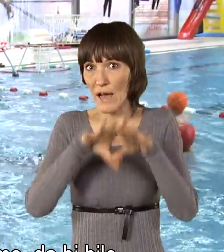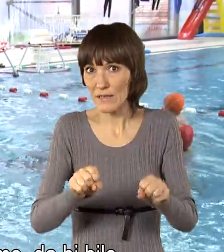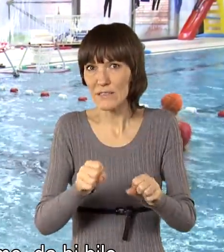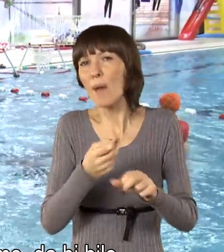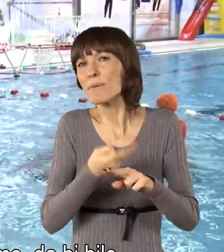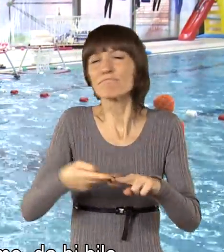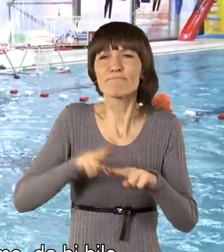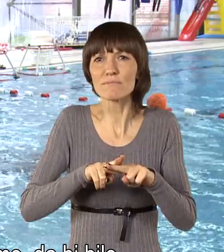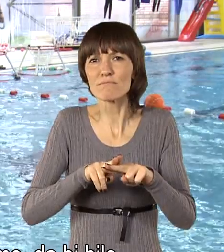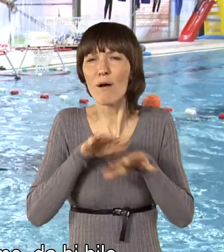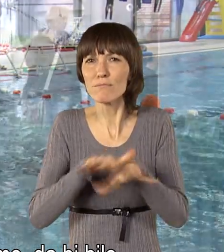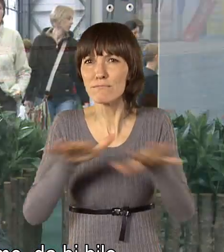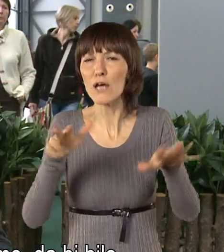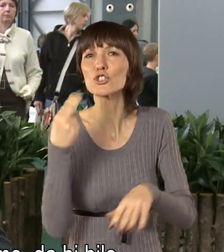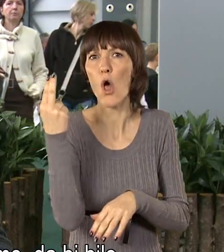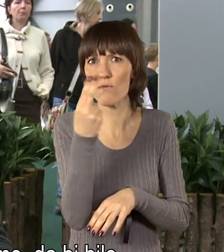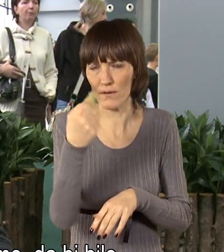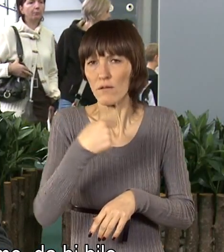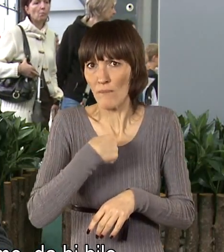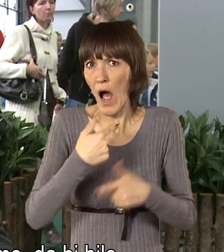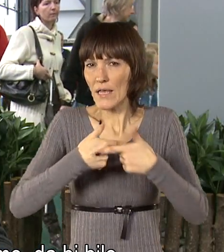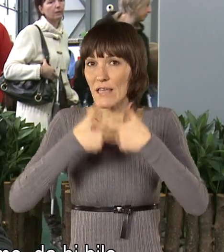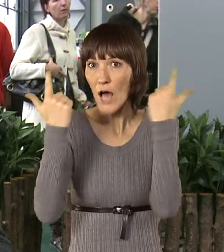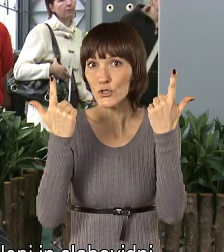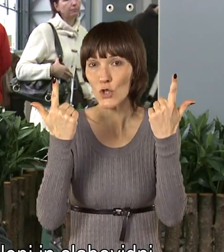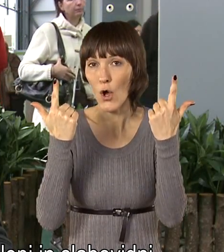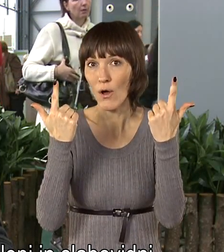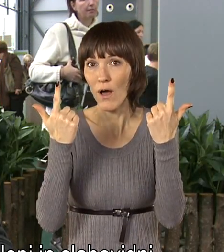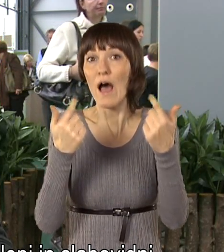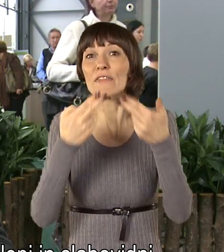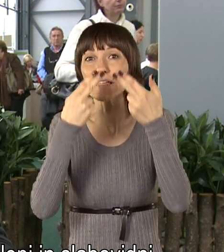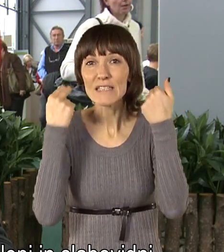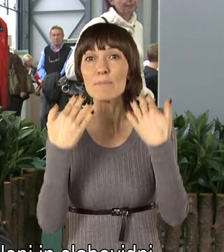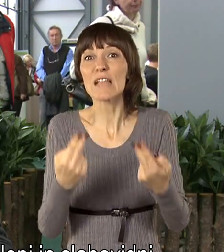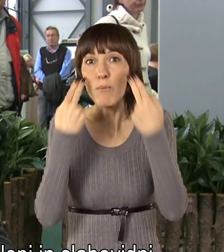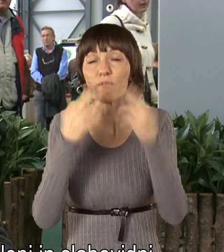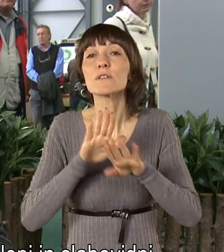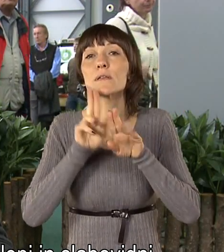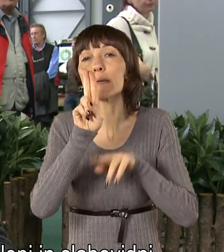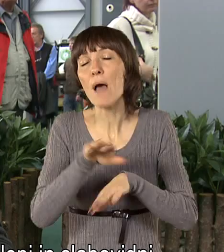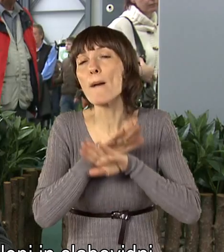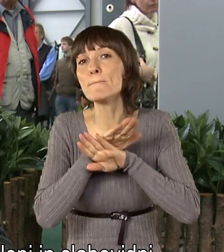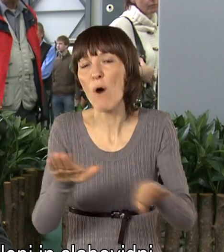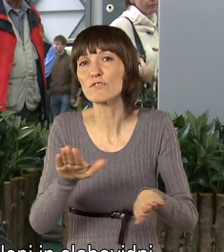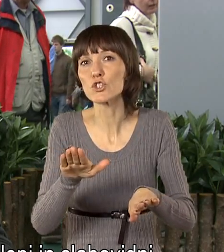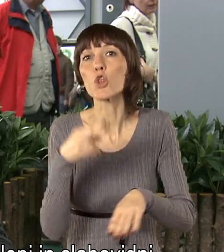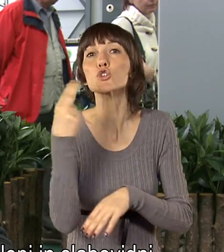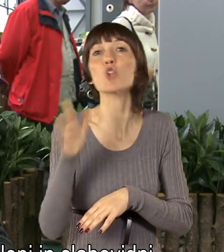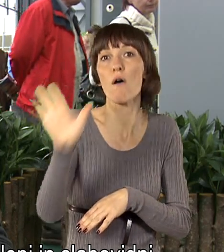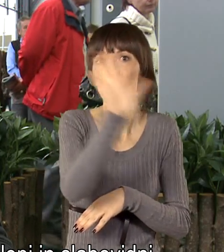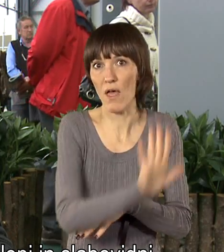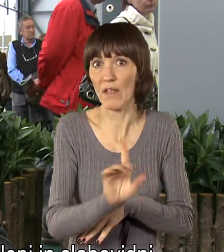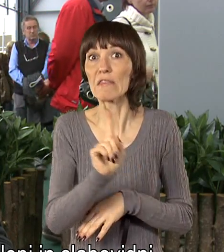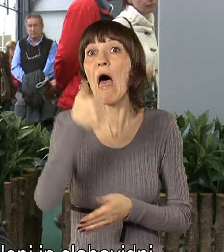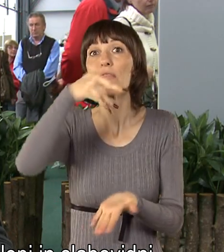poskušamo narediti seveda to, da bi bilo čim bolj vse slovensko, ker nam je jasno seveda, da so slepi in slabovidni povsod, ne